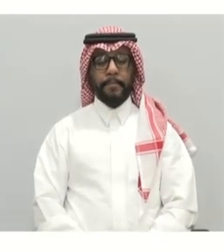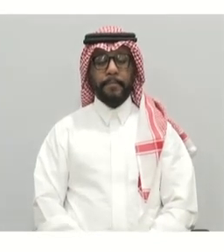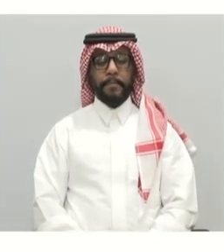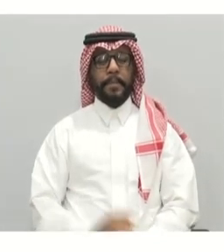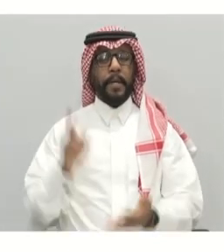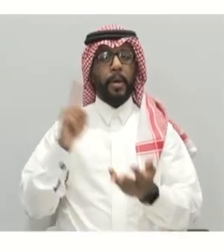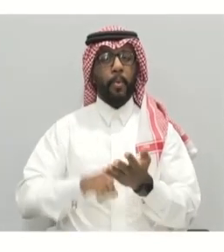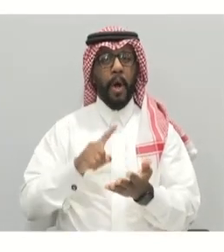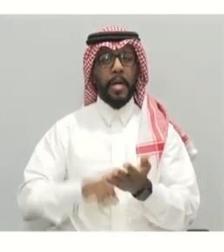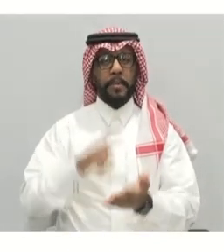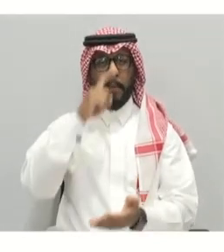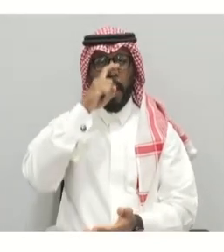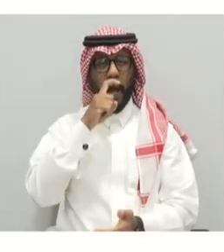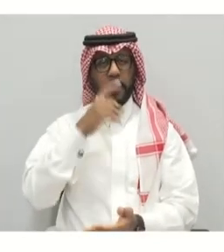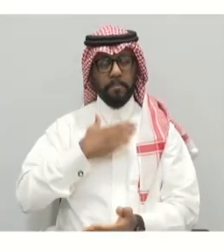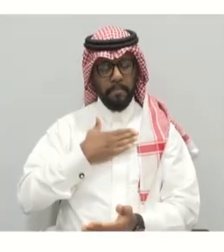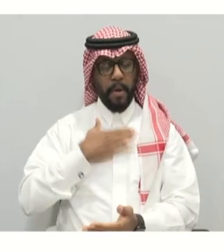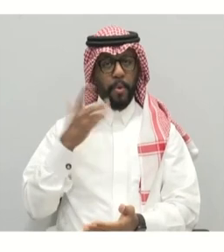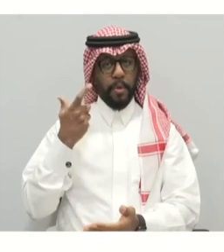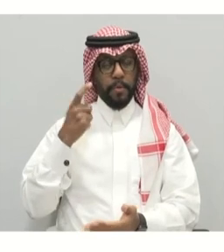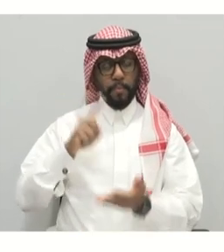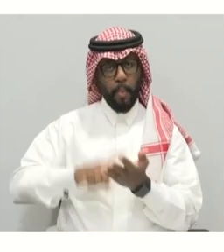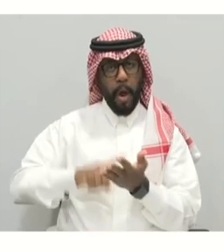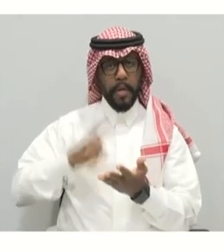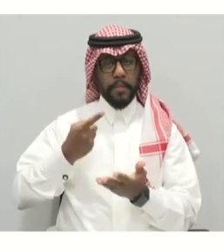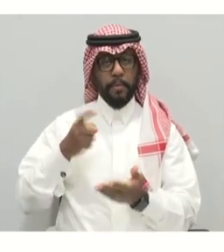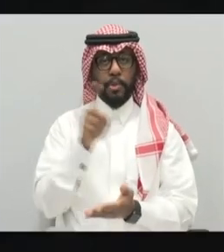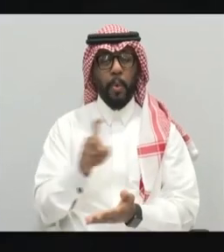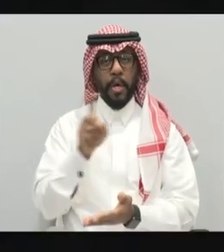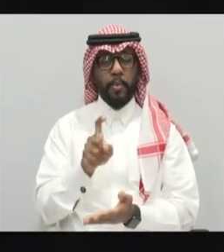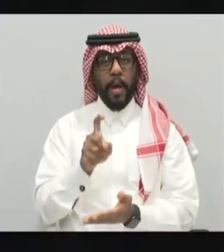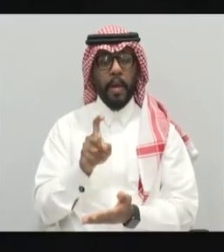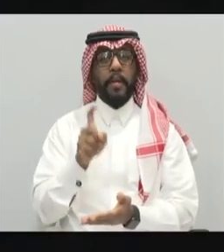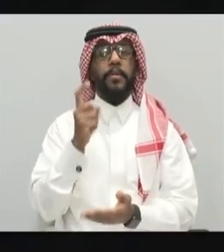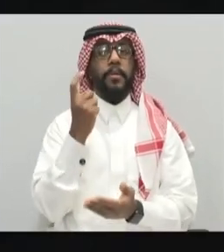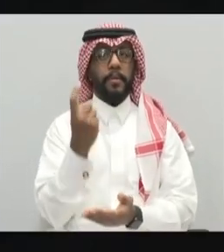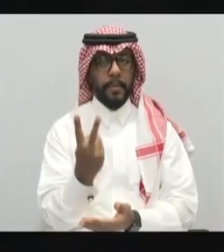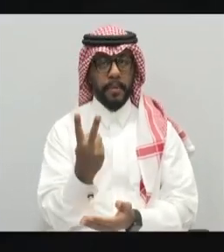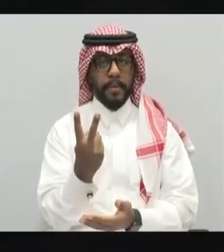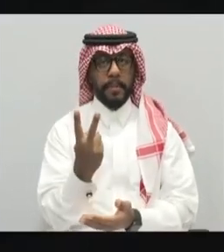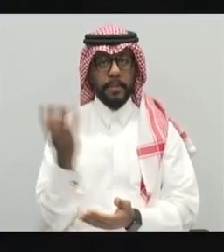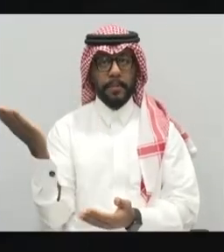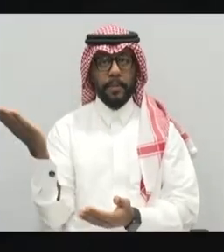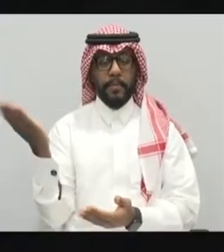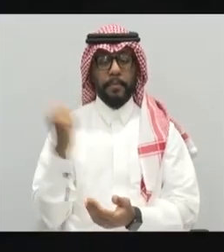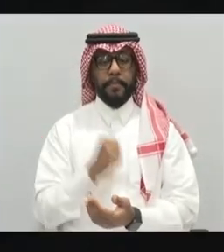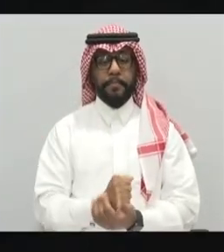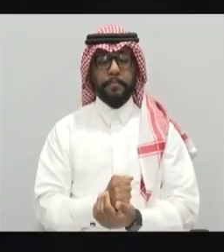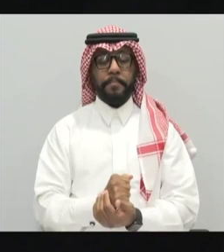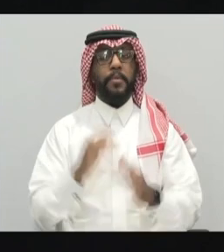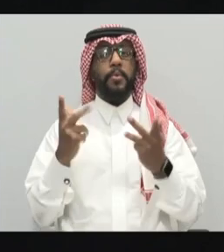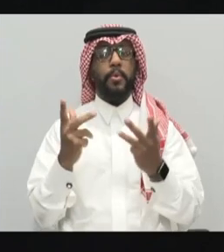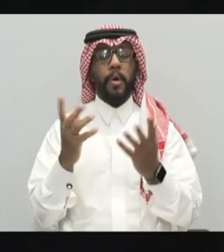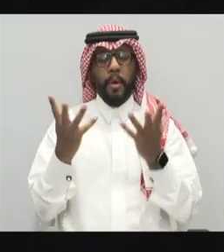الواجب كان واجبنا مكون من سؤالين السؤال الاول ماذا يقصد